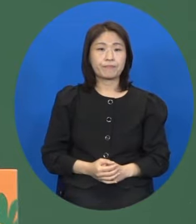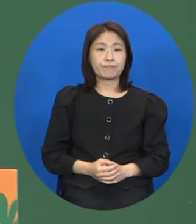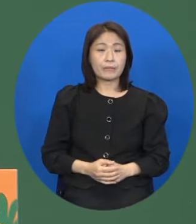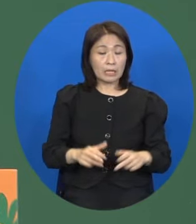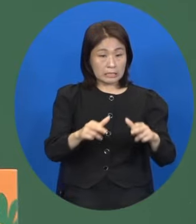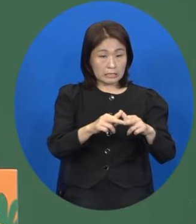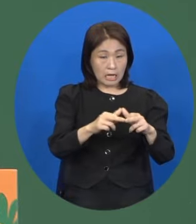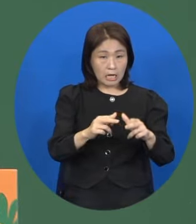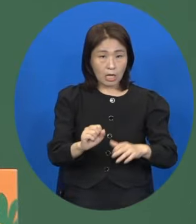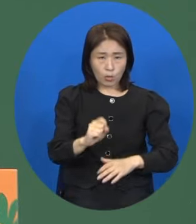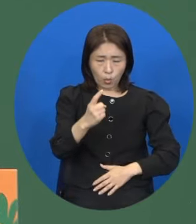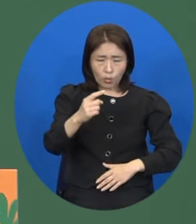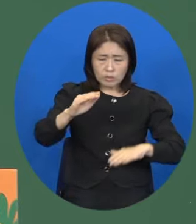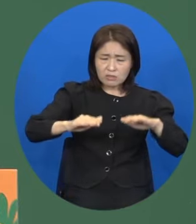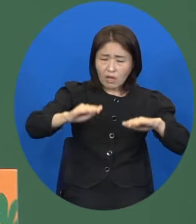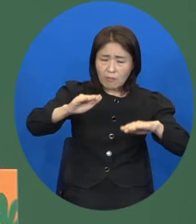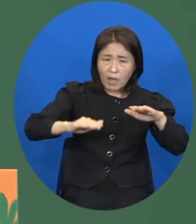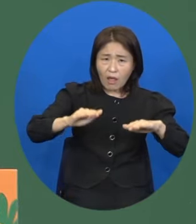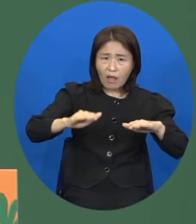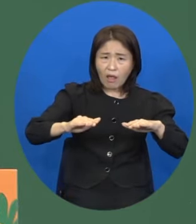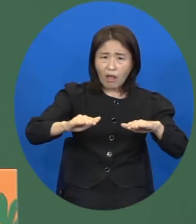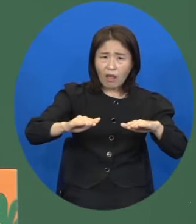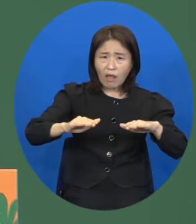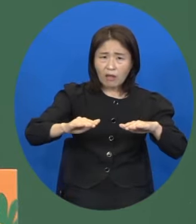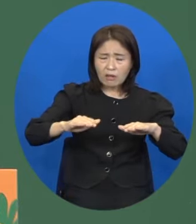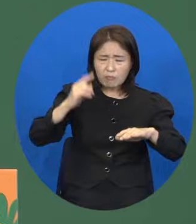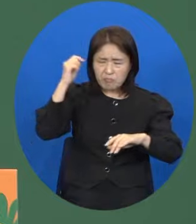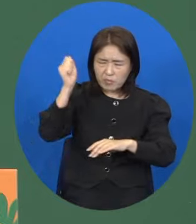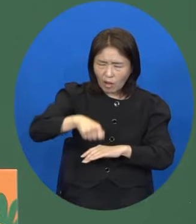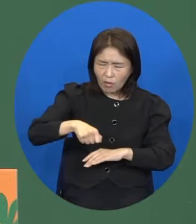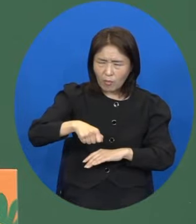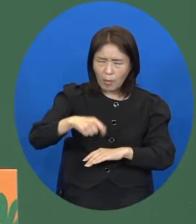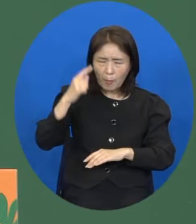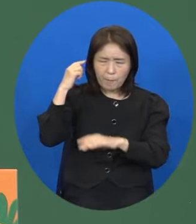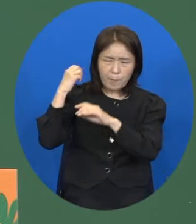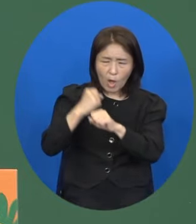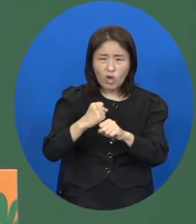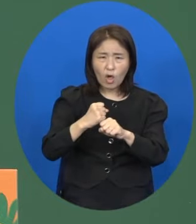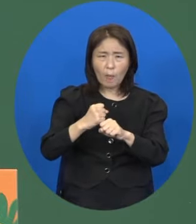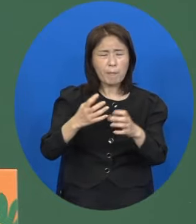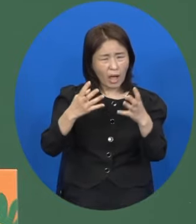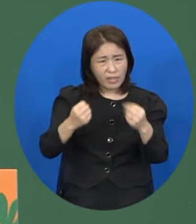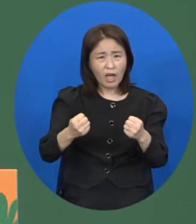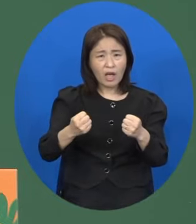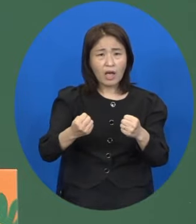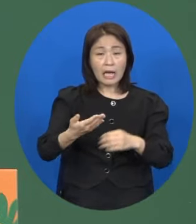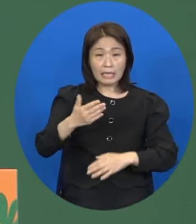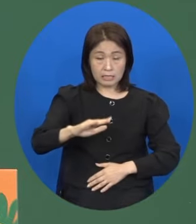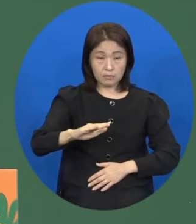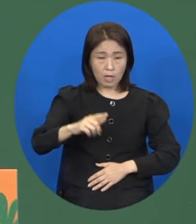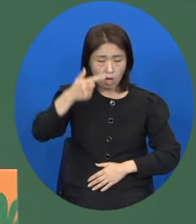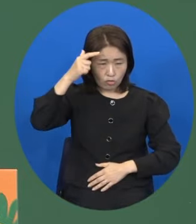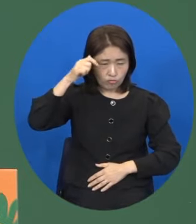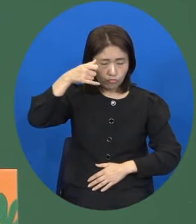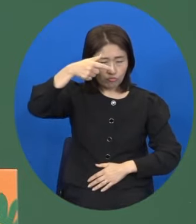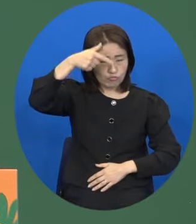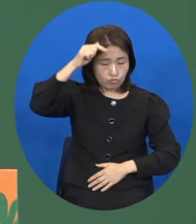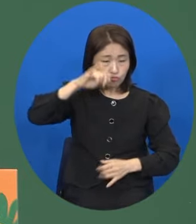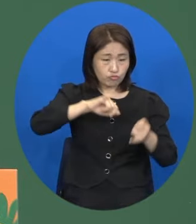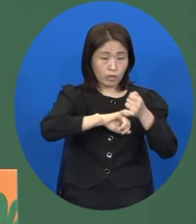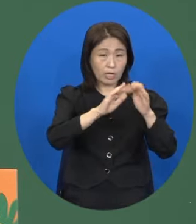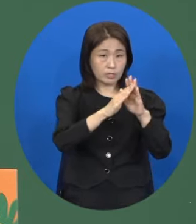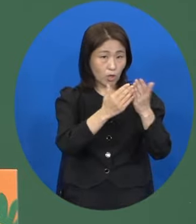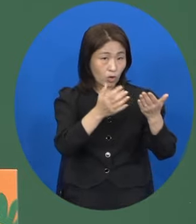장애로 말미암은 차별과 사회적 통념이 많은데 그럼에도 불구하고 구약 성경에는 장애인들에게 자유를